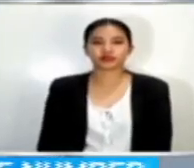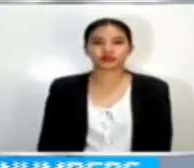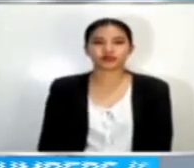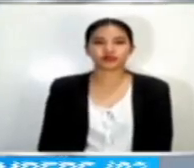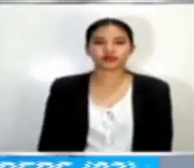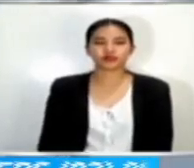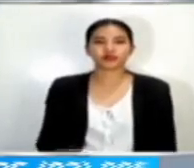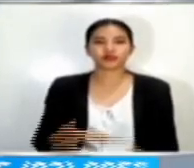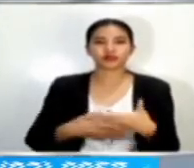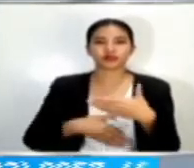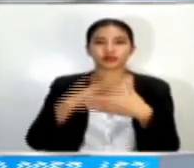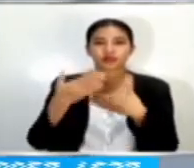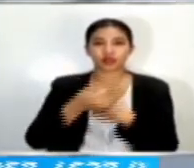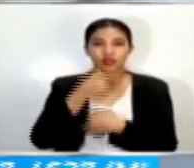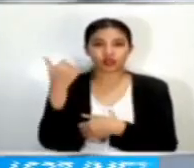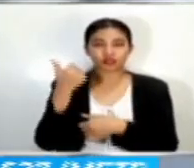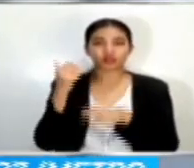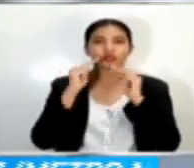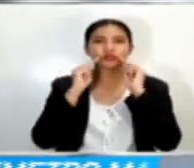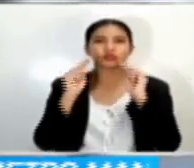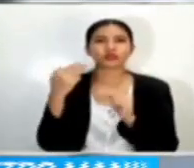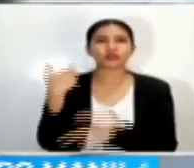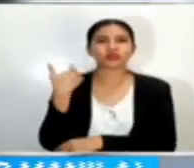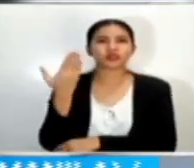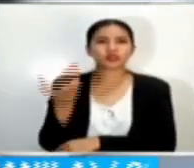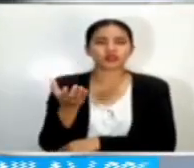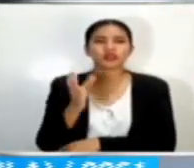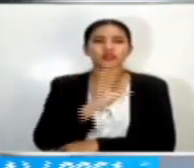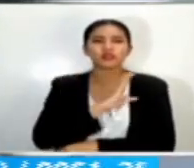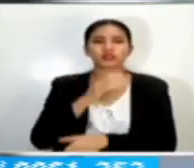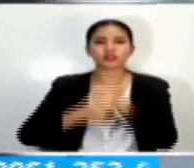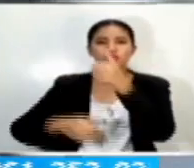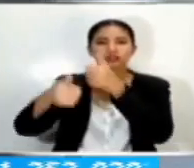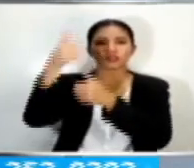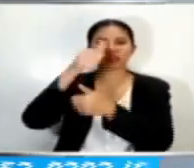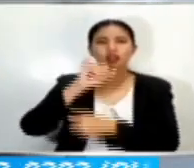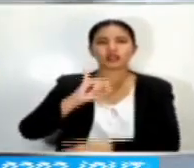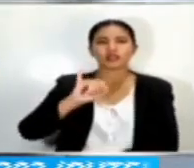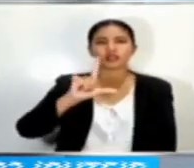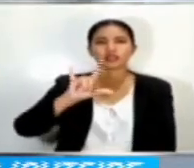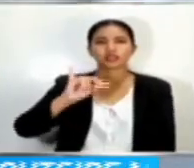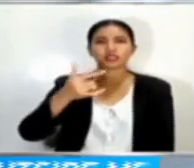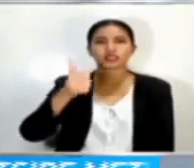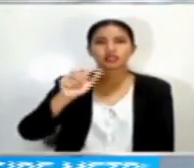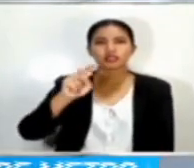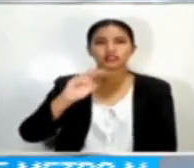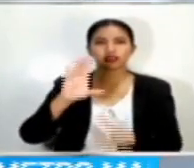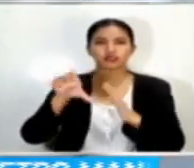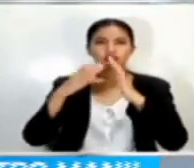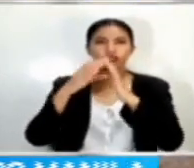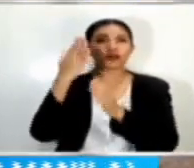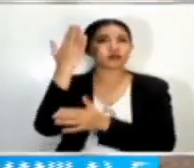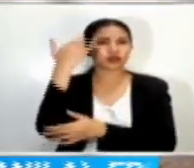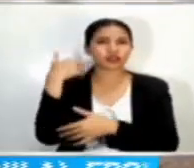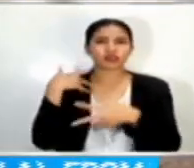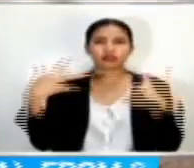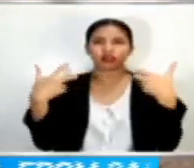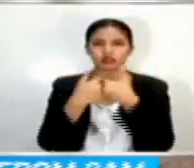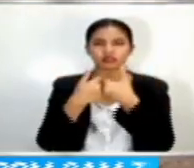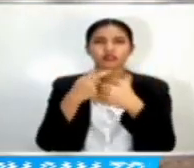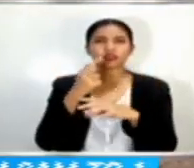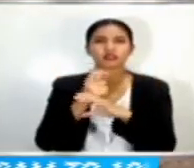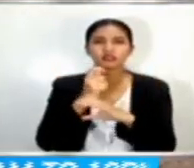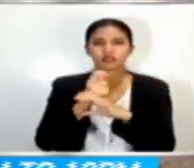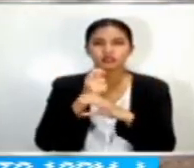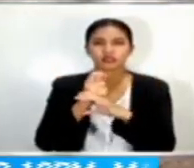Sa ibang balita, patay ang hepe ng Traffic Division ng Iligan City matapos mabangga ang sasakyan niya ng isang truck. Ayon sa Iligan Police,